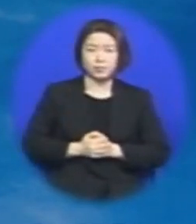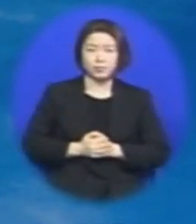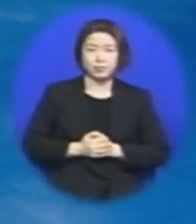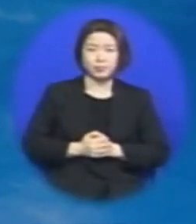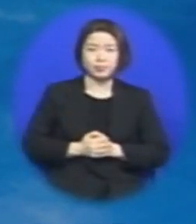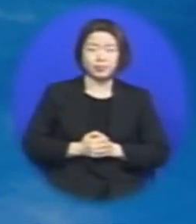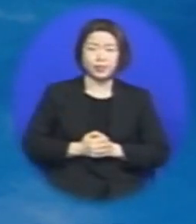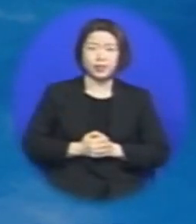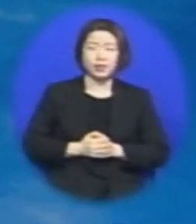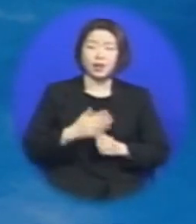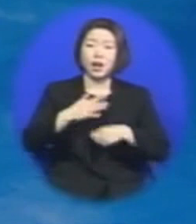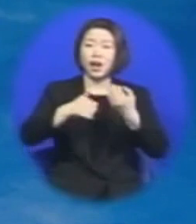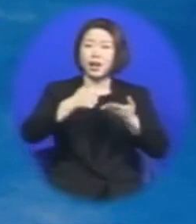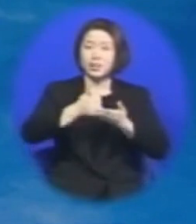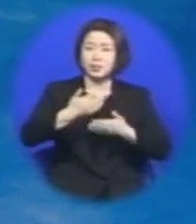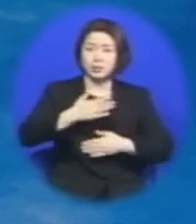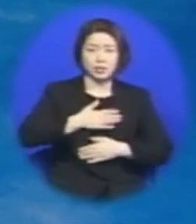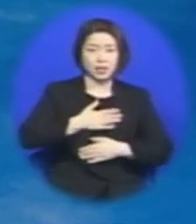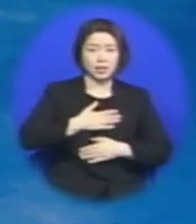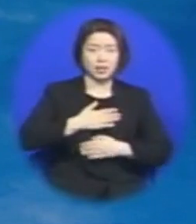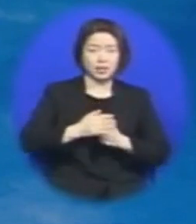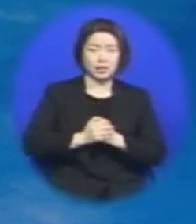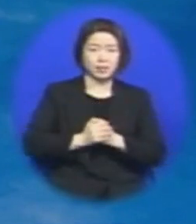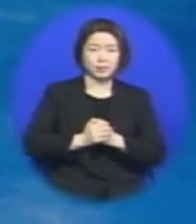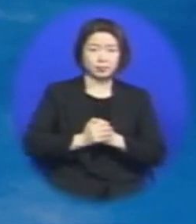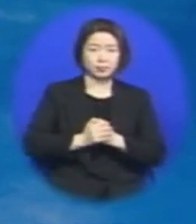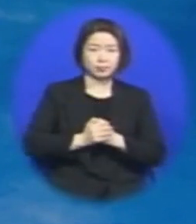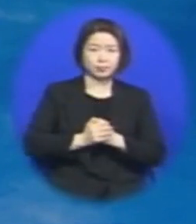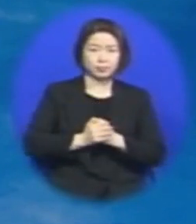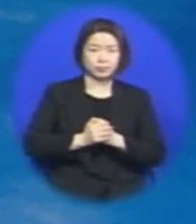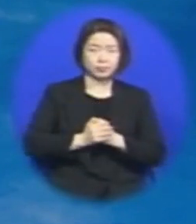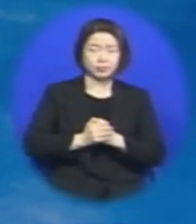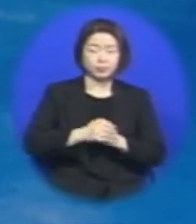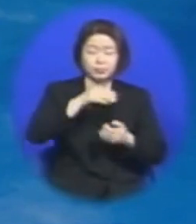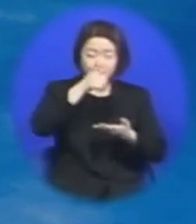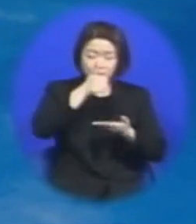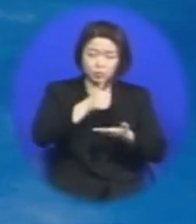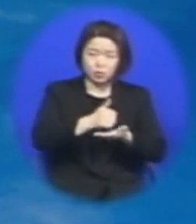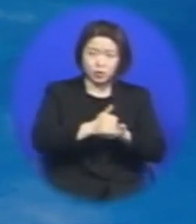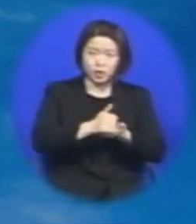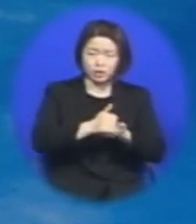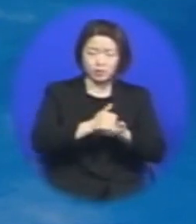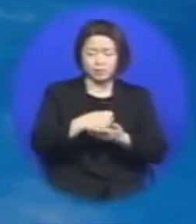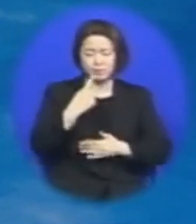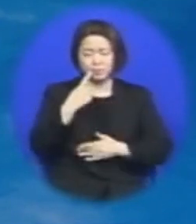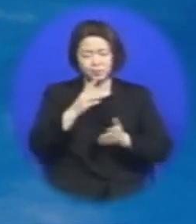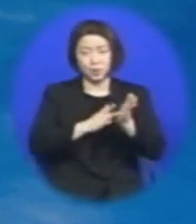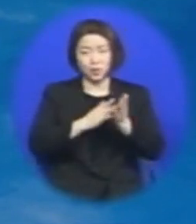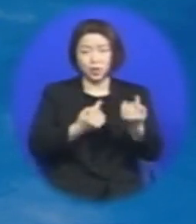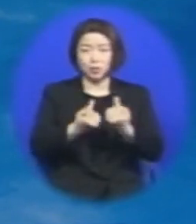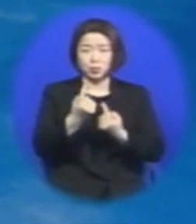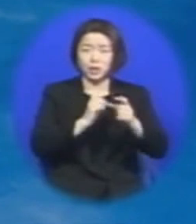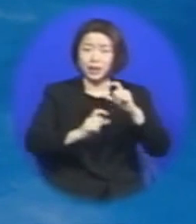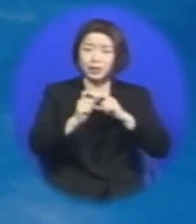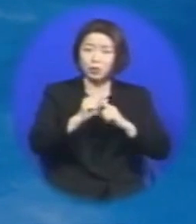있습니다 하나님이 나에게 죄는 독약 다도 더 무서운